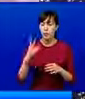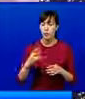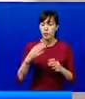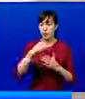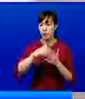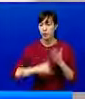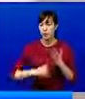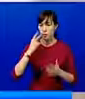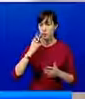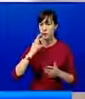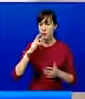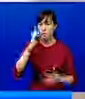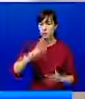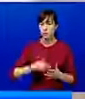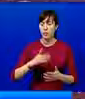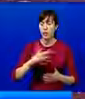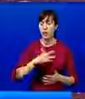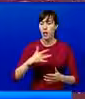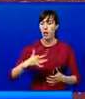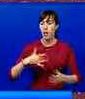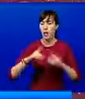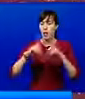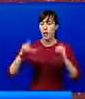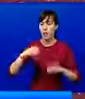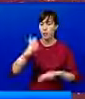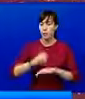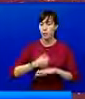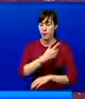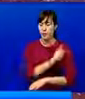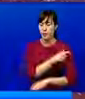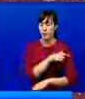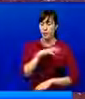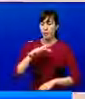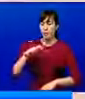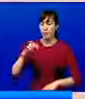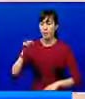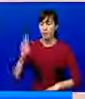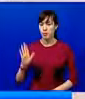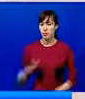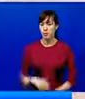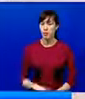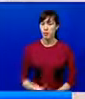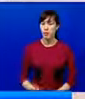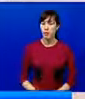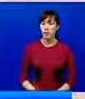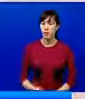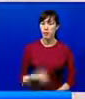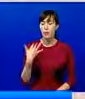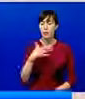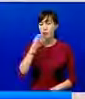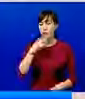төмендетеді дейді облыстық туберкулезге қарсы диспансердің бас дәрігері Болатхан Сағынбеков. Көптеген дәріге тұрақты қазіргі